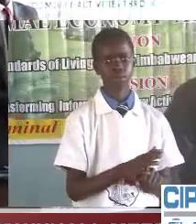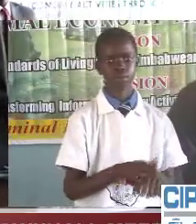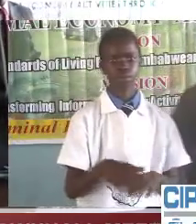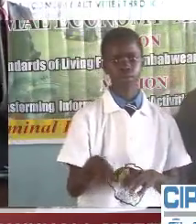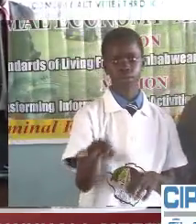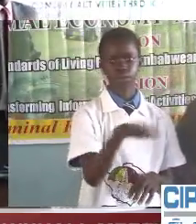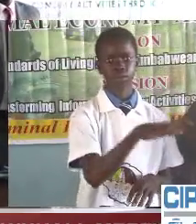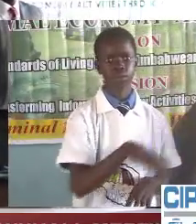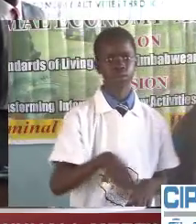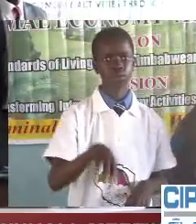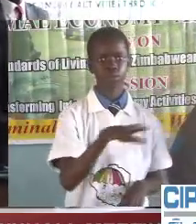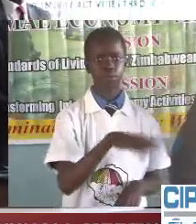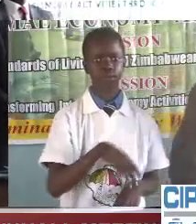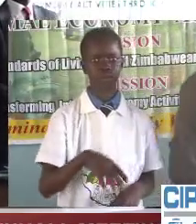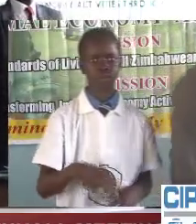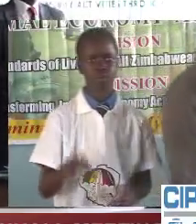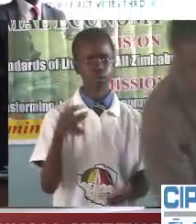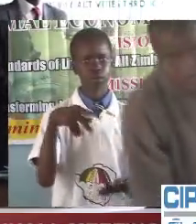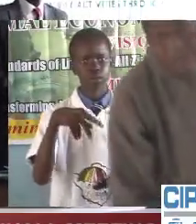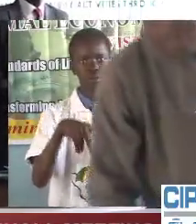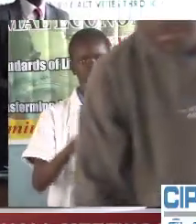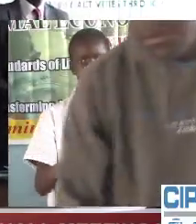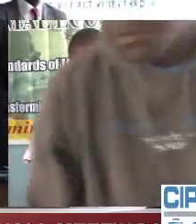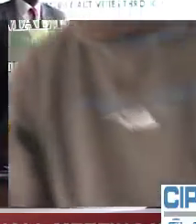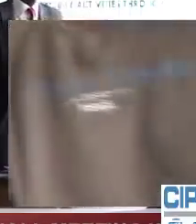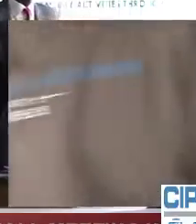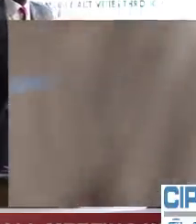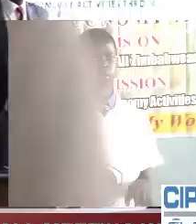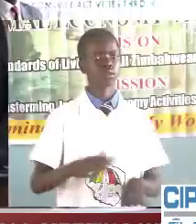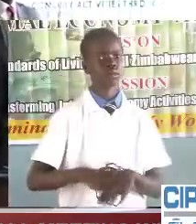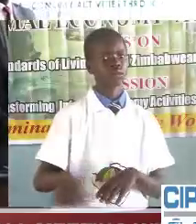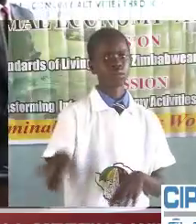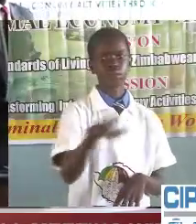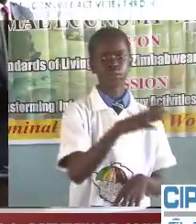kamba mira sekam